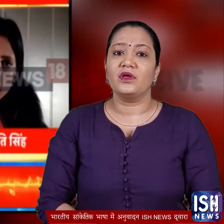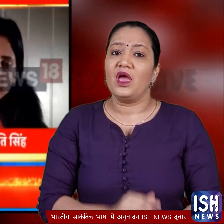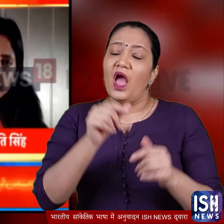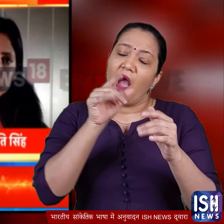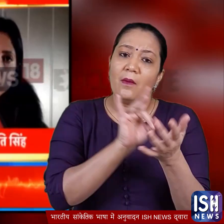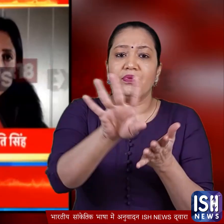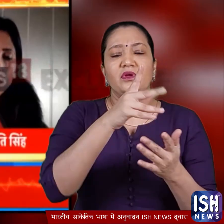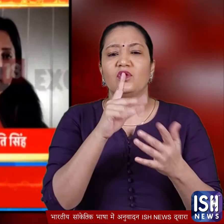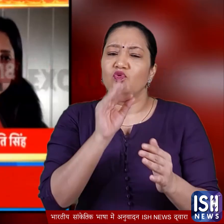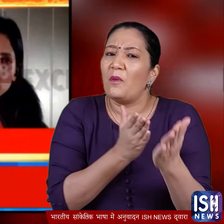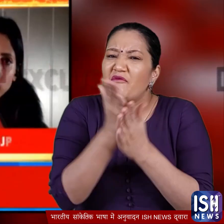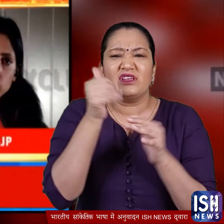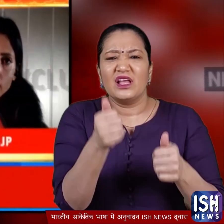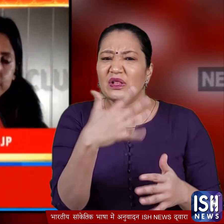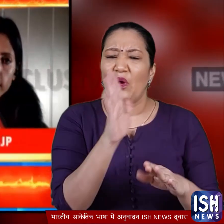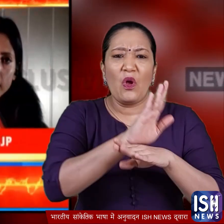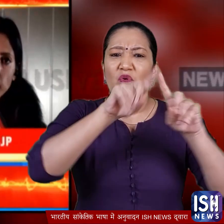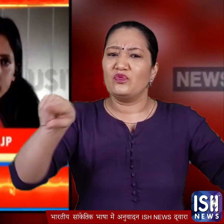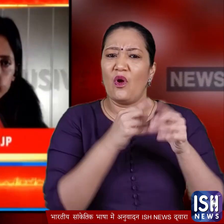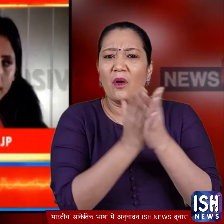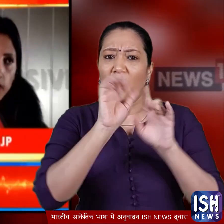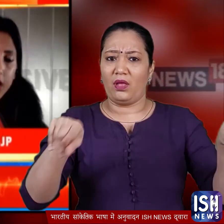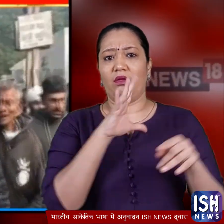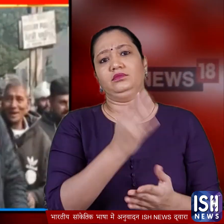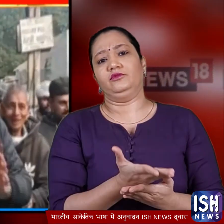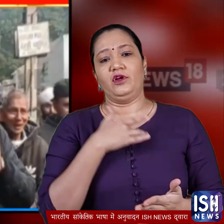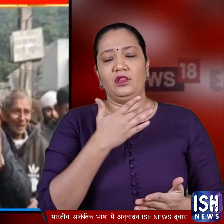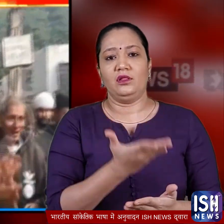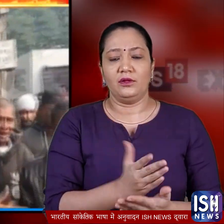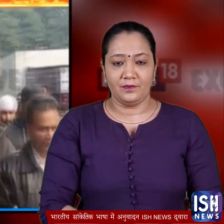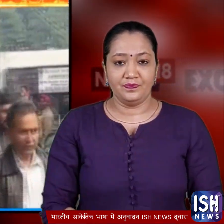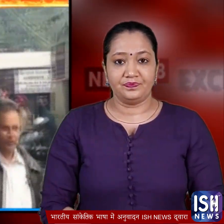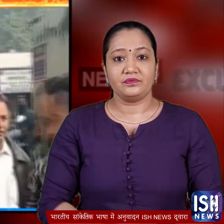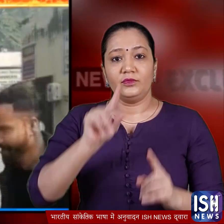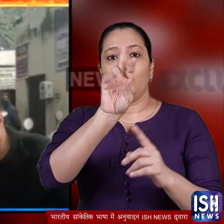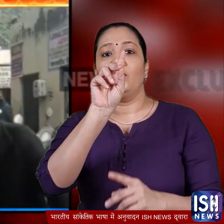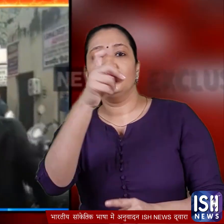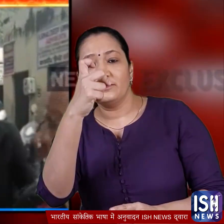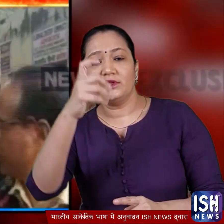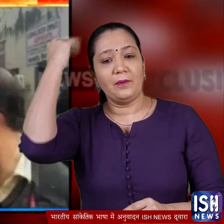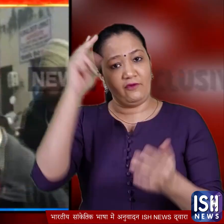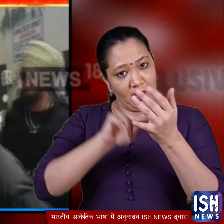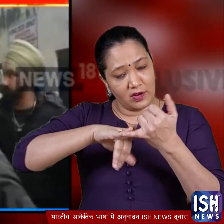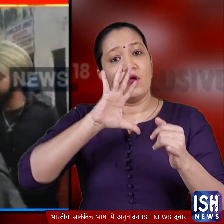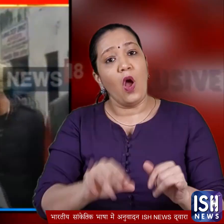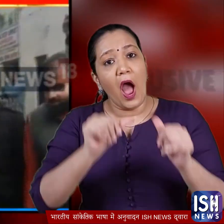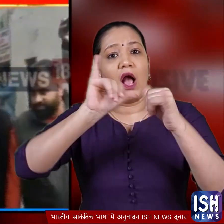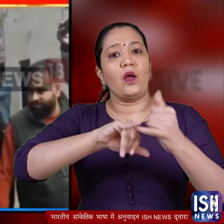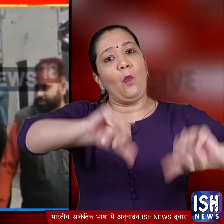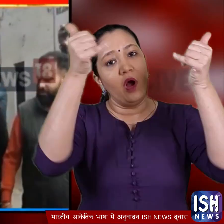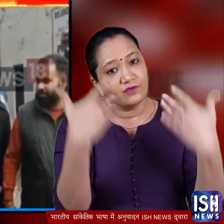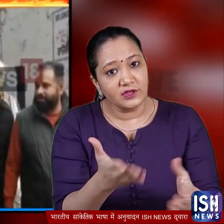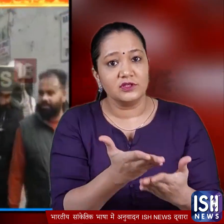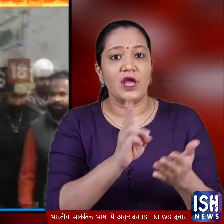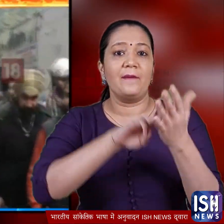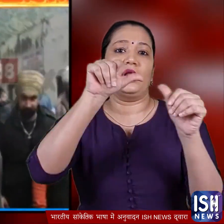तो बहुत ही अनप्रोफेशनल और बहुत ही गलत होगा कांग्रेस पार्टी के बिहाफ से। अंगद सिंह 2017 पंजाब विधानसभा चुनाव में नवांशहर से जीतकर